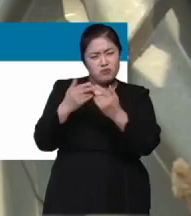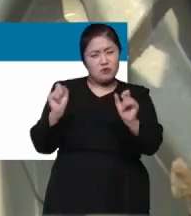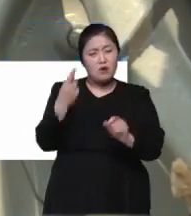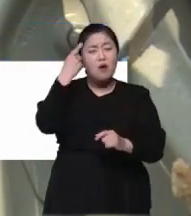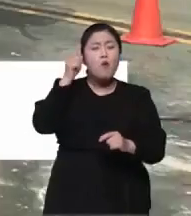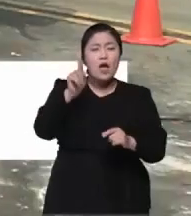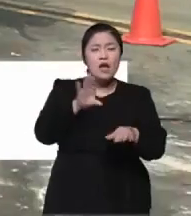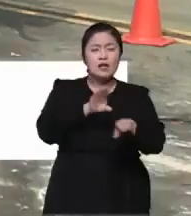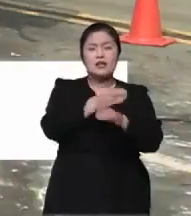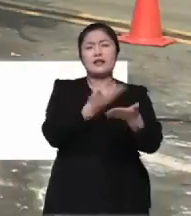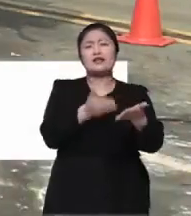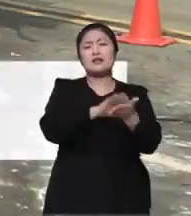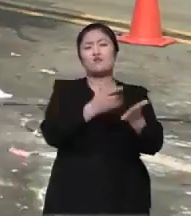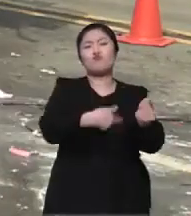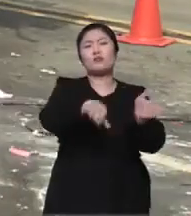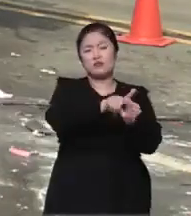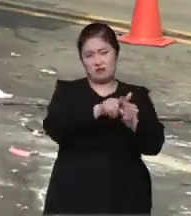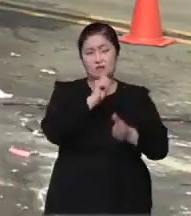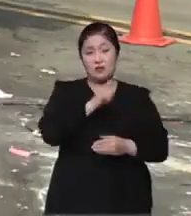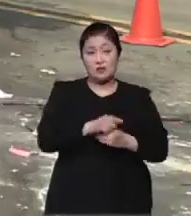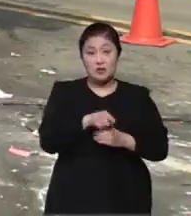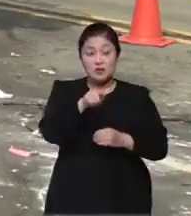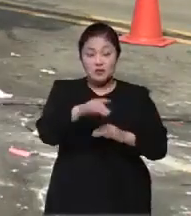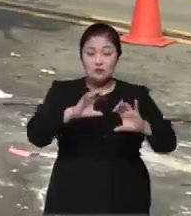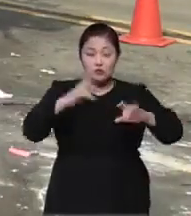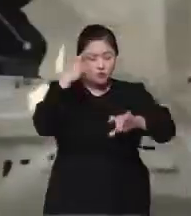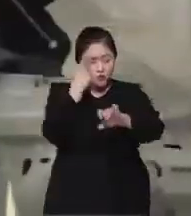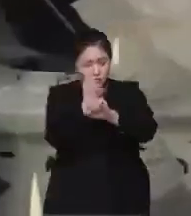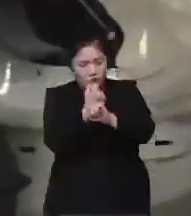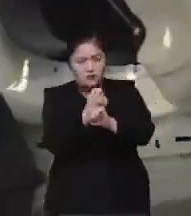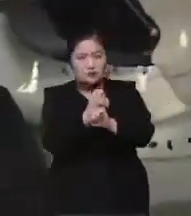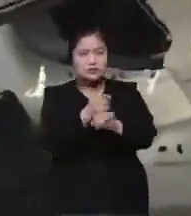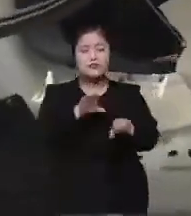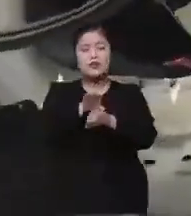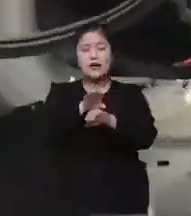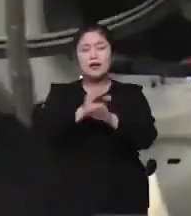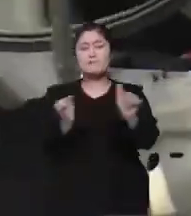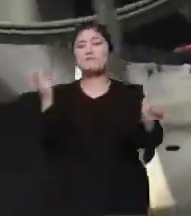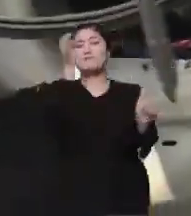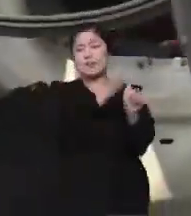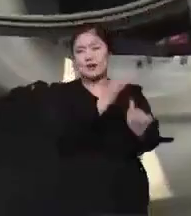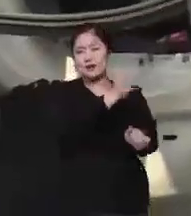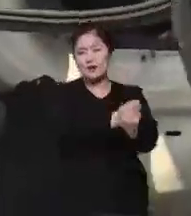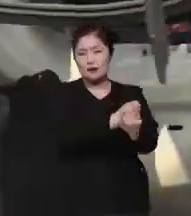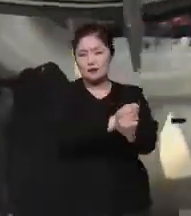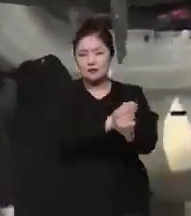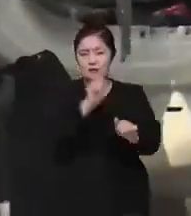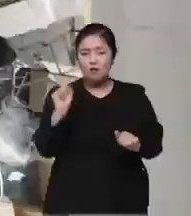원인이 된 것이 아니냐. 경찰은 국과수에 사고 차량에 대한 감식을 의뢰하는